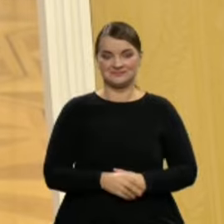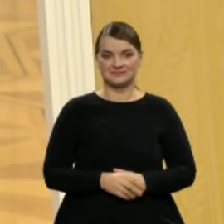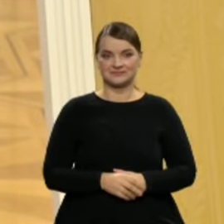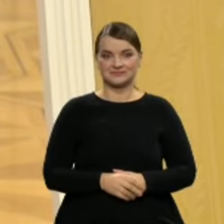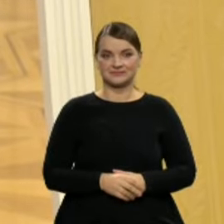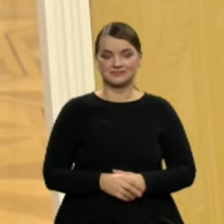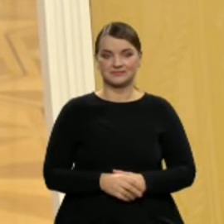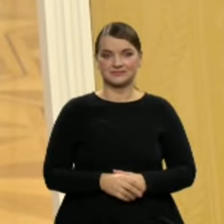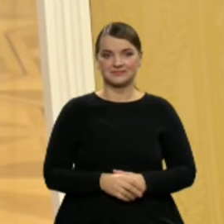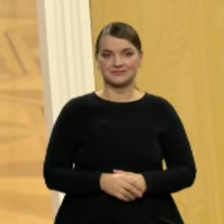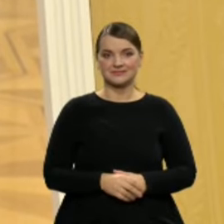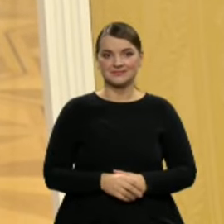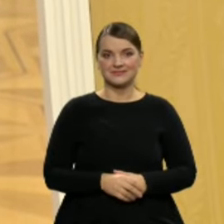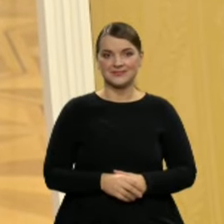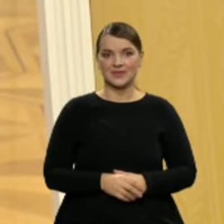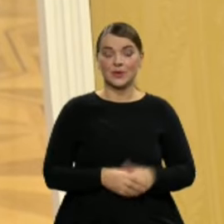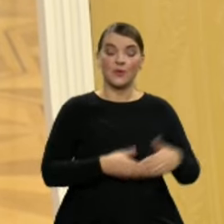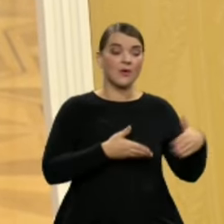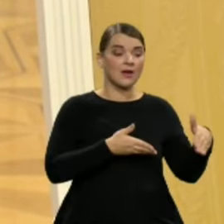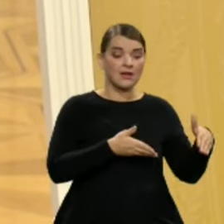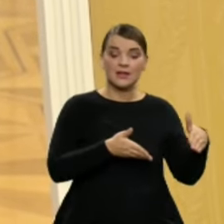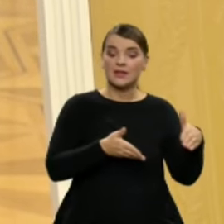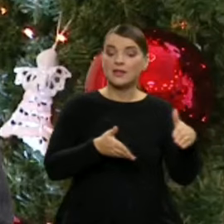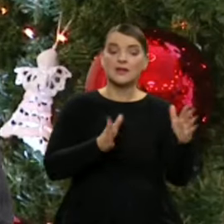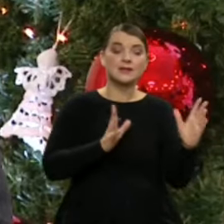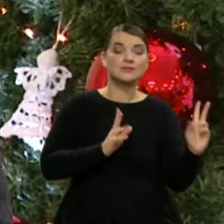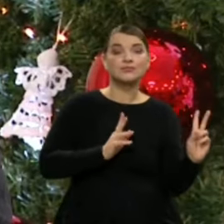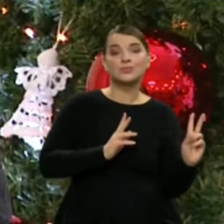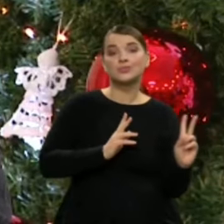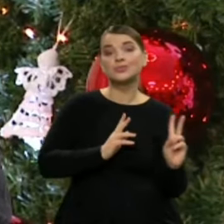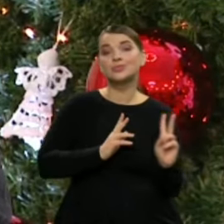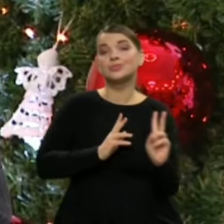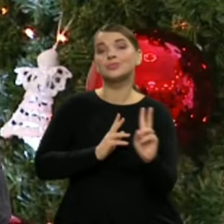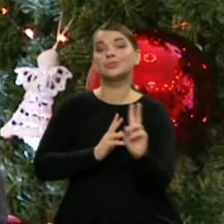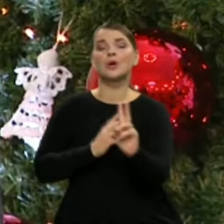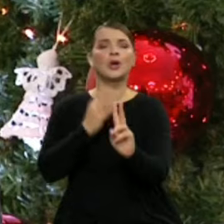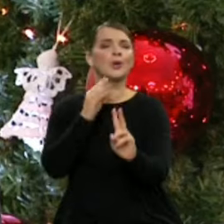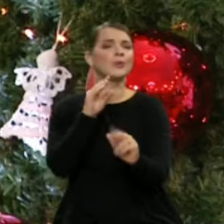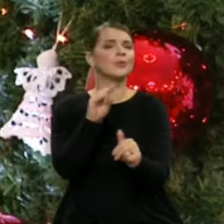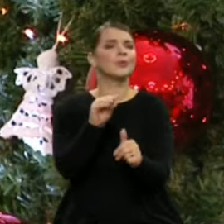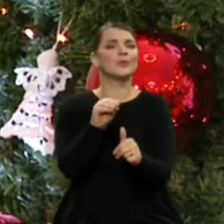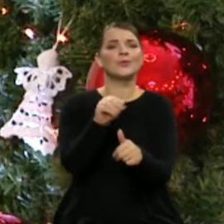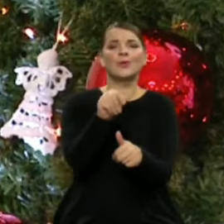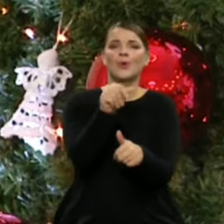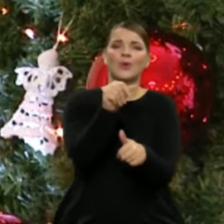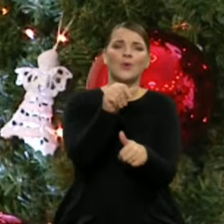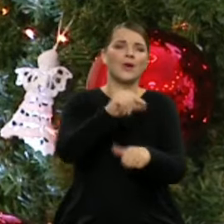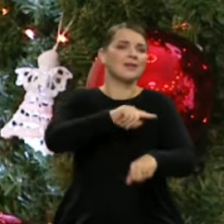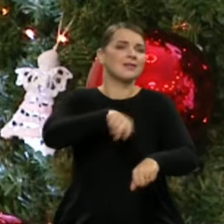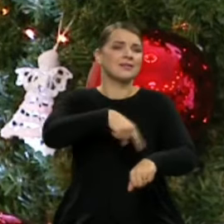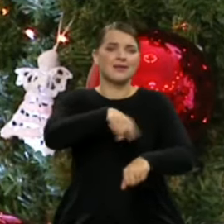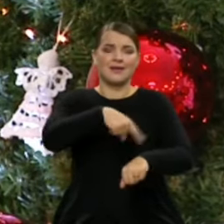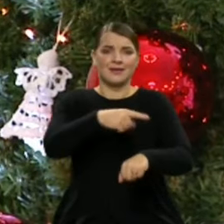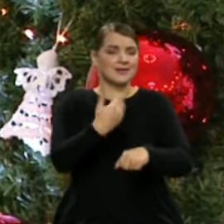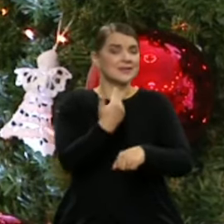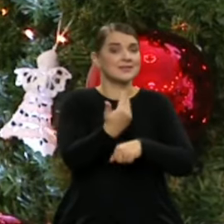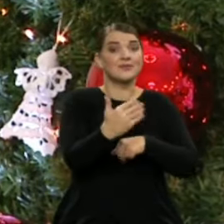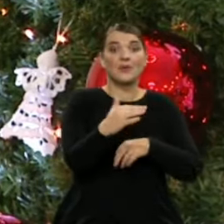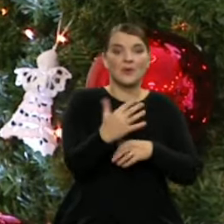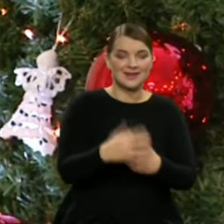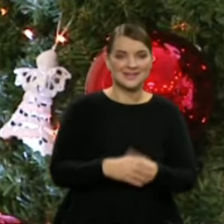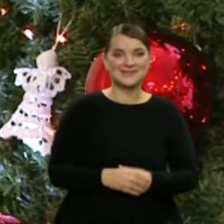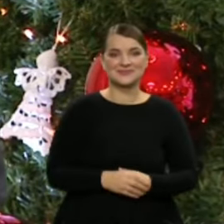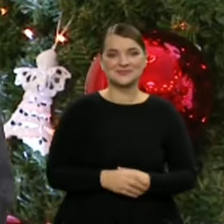Pats nuostabiausias šios kelionės laikas, patys nuostabiausi momentai, tai